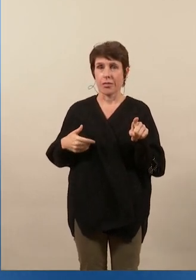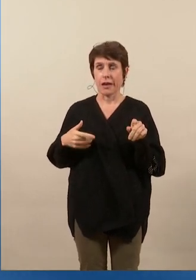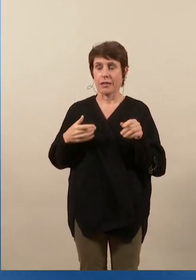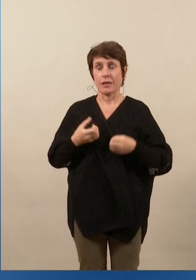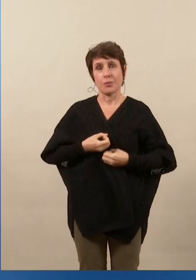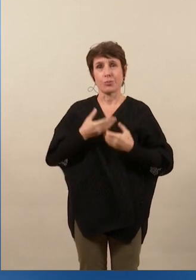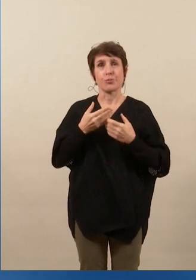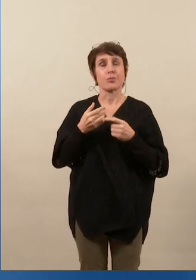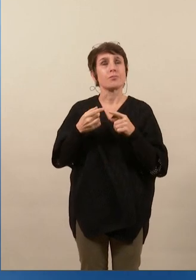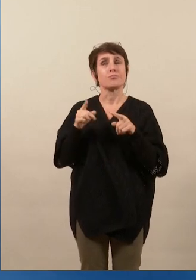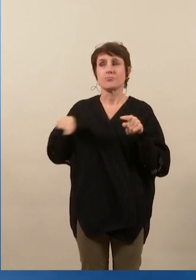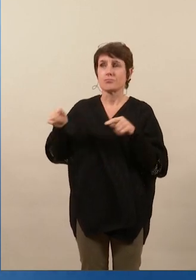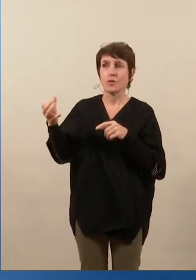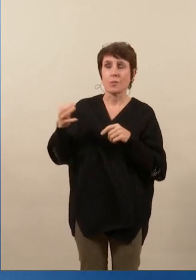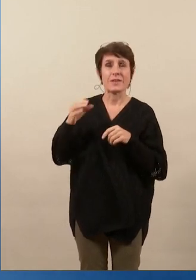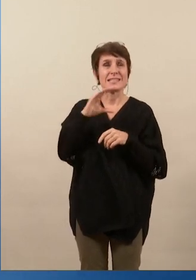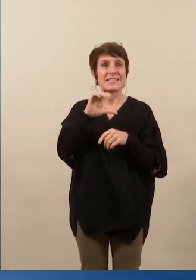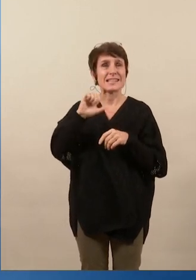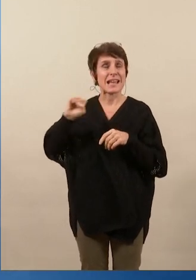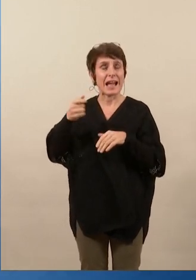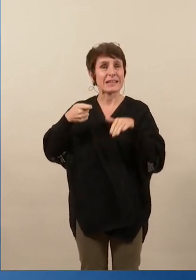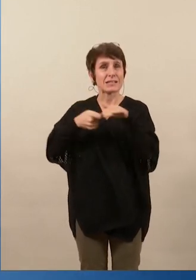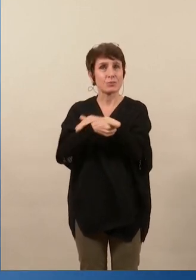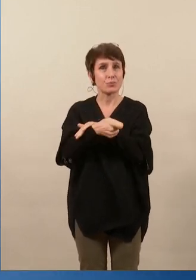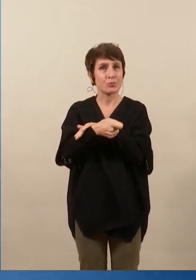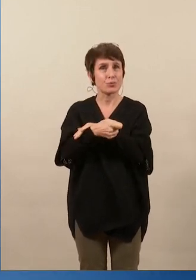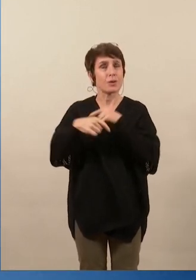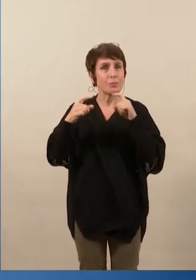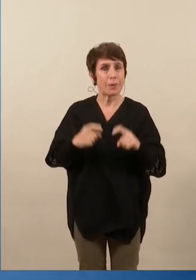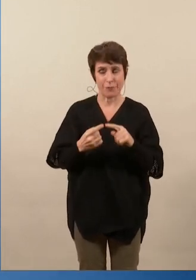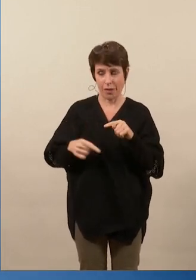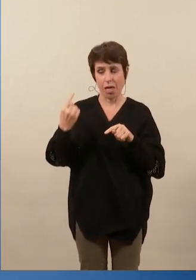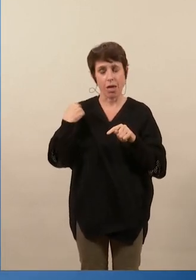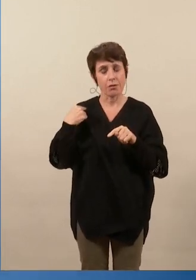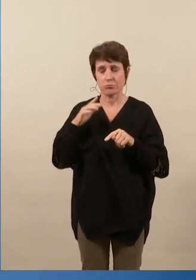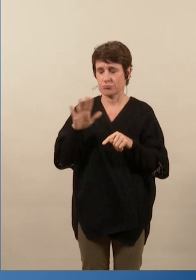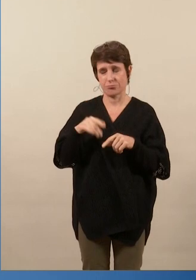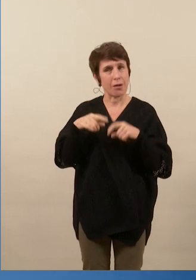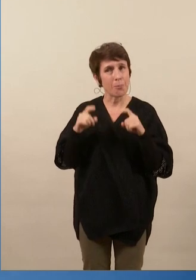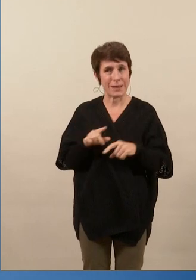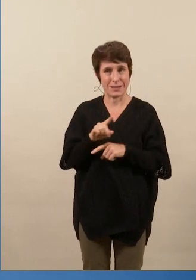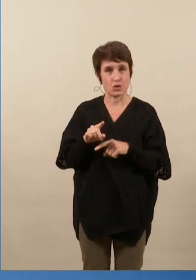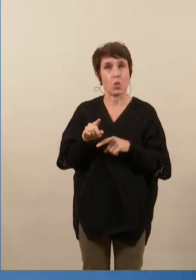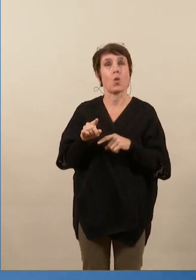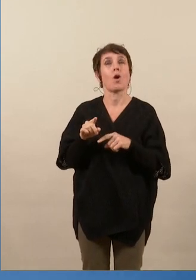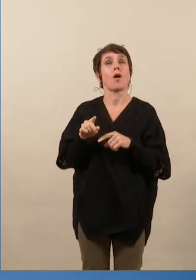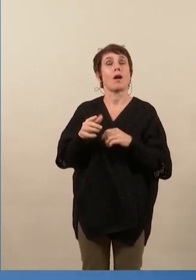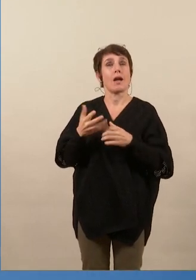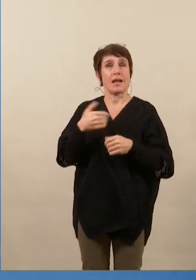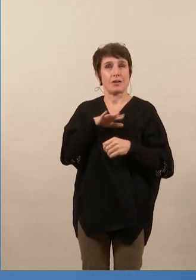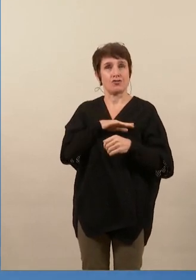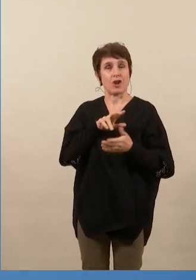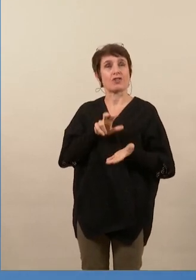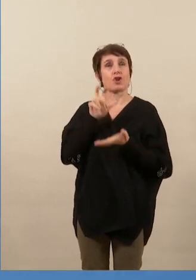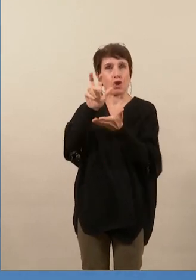dans le mandat précédent je rappelle qu'elle n'avait pas baissé c'était un transfert de charge euh qui avait été pris par la ville et des services communs donc il